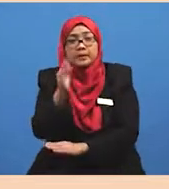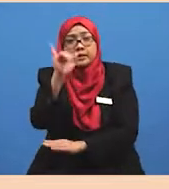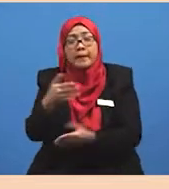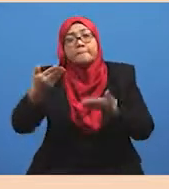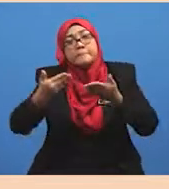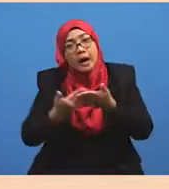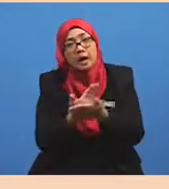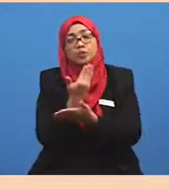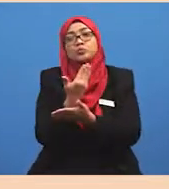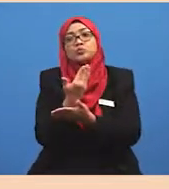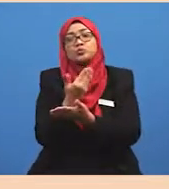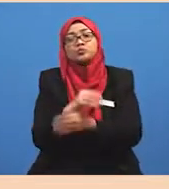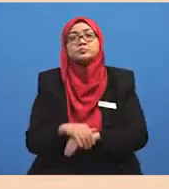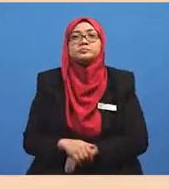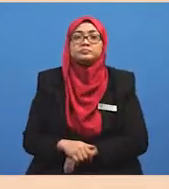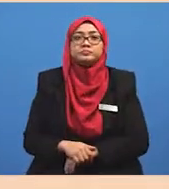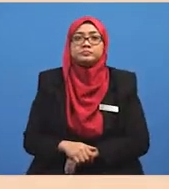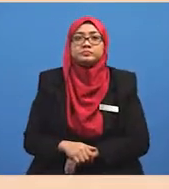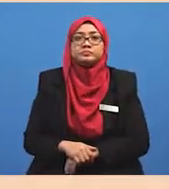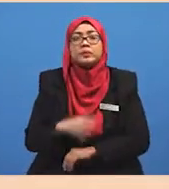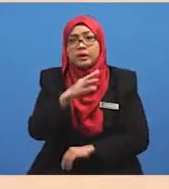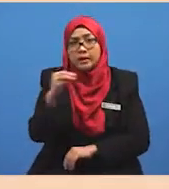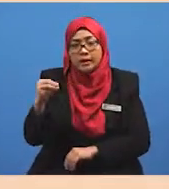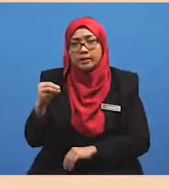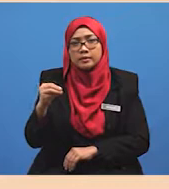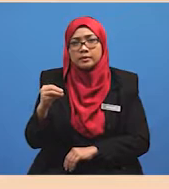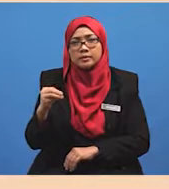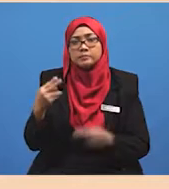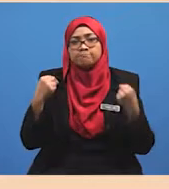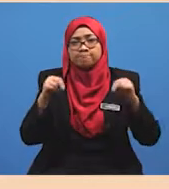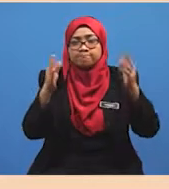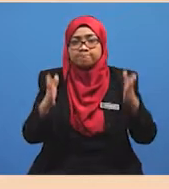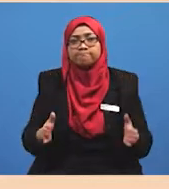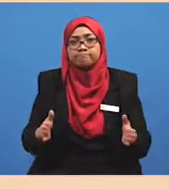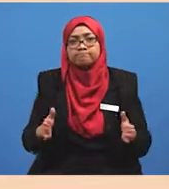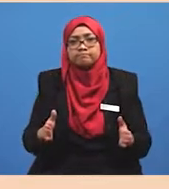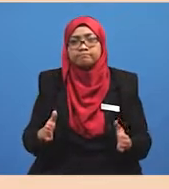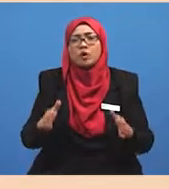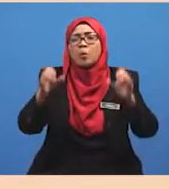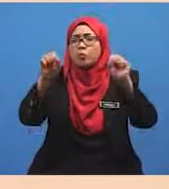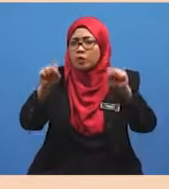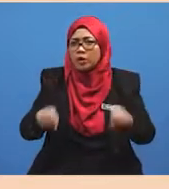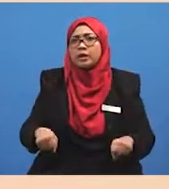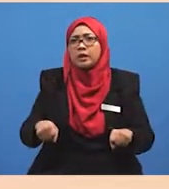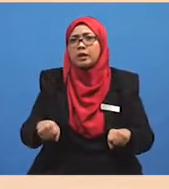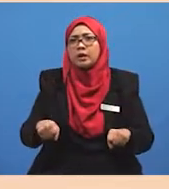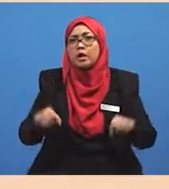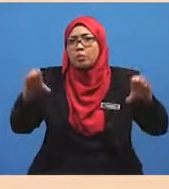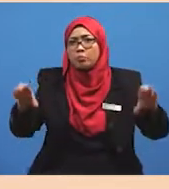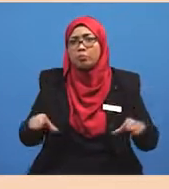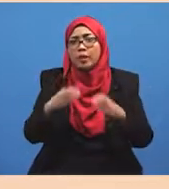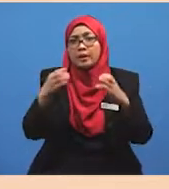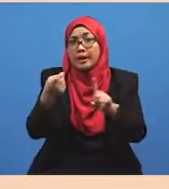Oh iya juga menunjukkan kemampuan seseorang untuk menghasilkan ideal